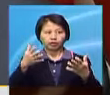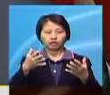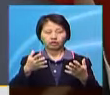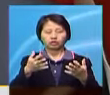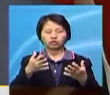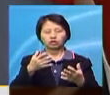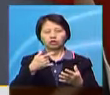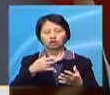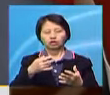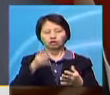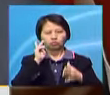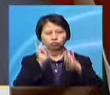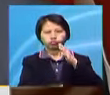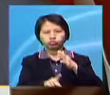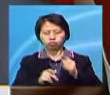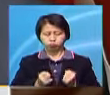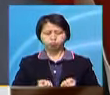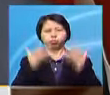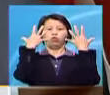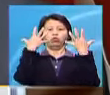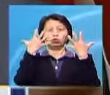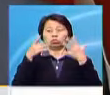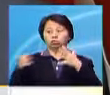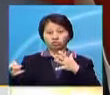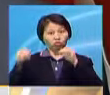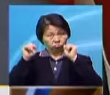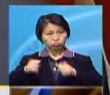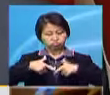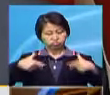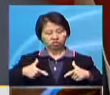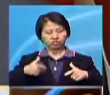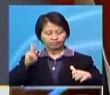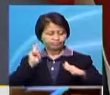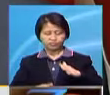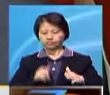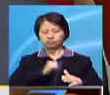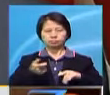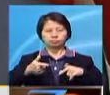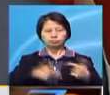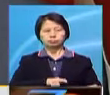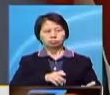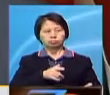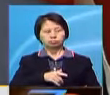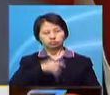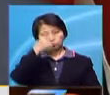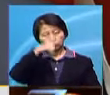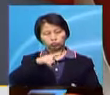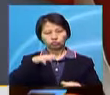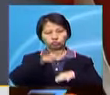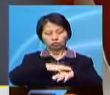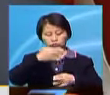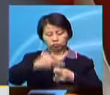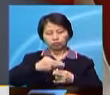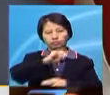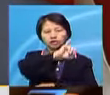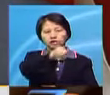bomber yang sanggup mati kerana atas nama jihad kononnya dan